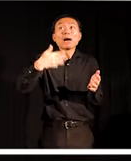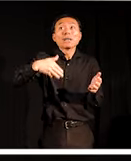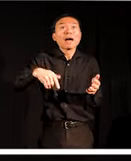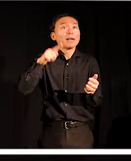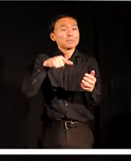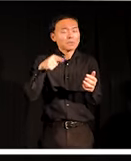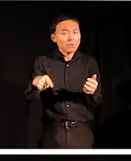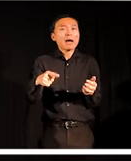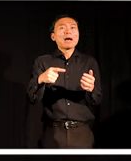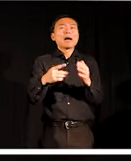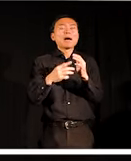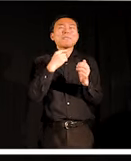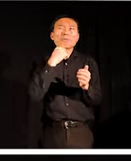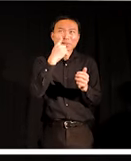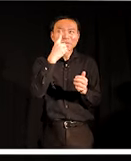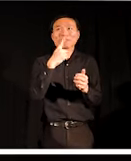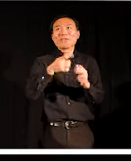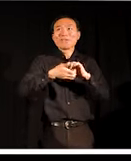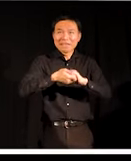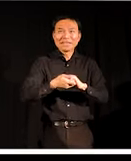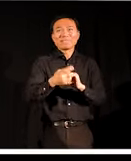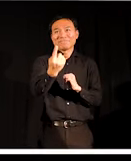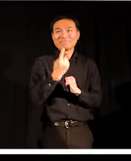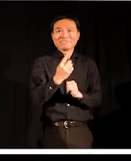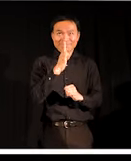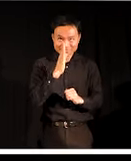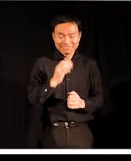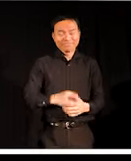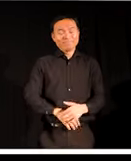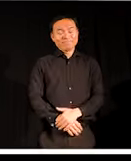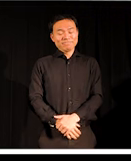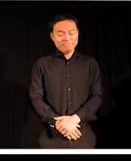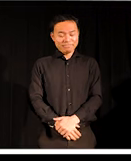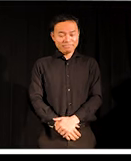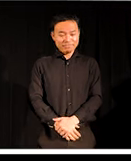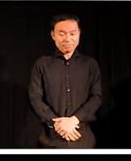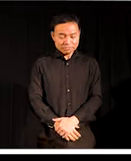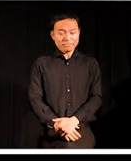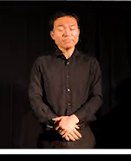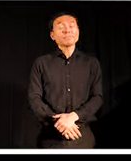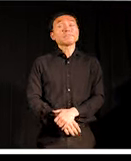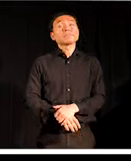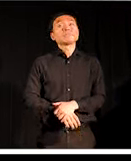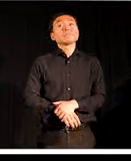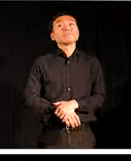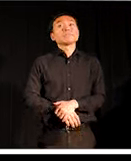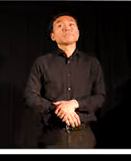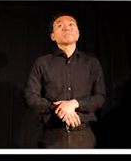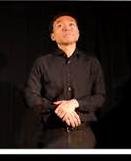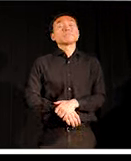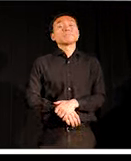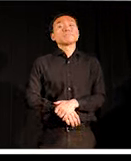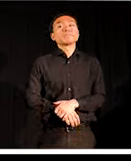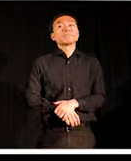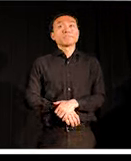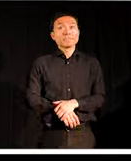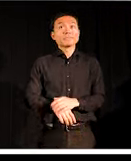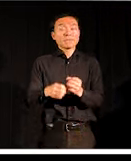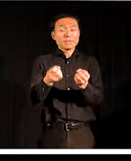姫資料館まで足をお運びくださいえまたえまたあの